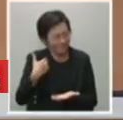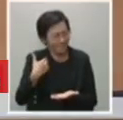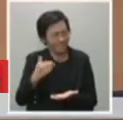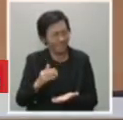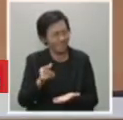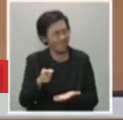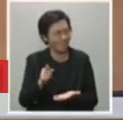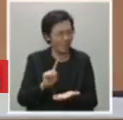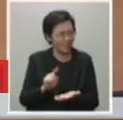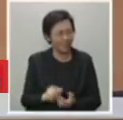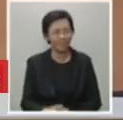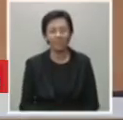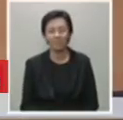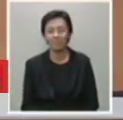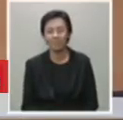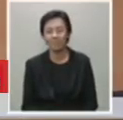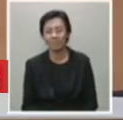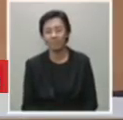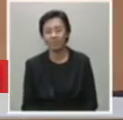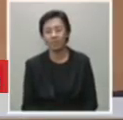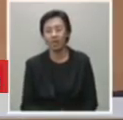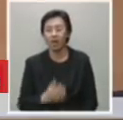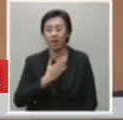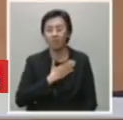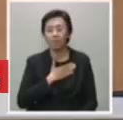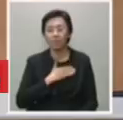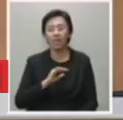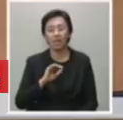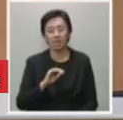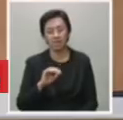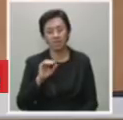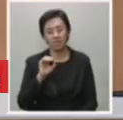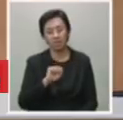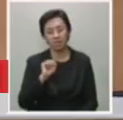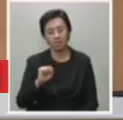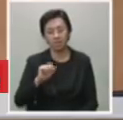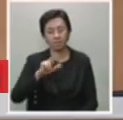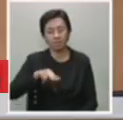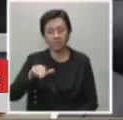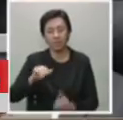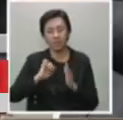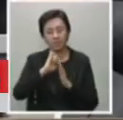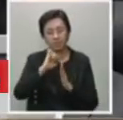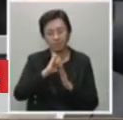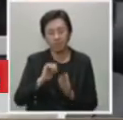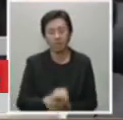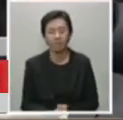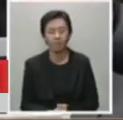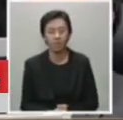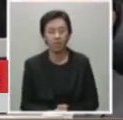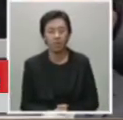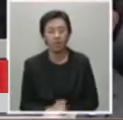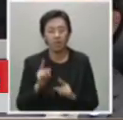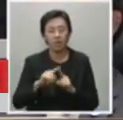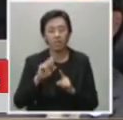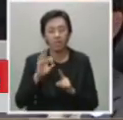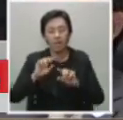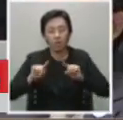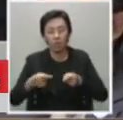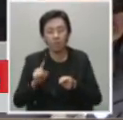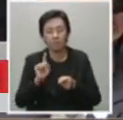ครับ ท่านประธานที่เคารพผมจุลพันธ์อมรนิวัฒน์เพื่อไทยเชียงใหม่ผมประท้วงท่านประธานในข้อที่9วงเล็บ1